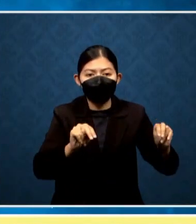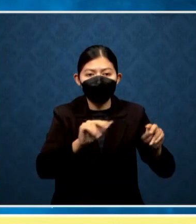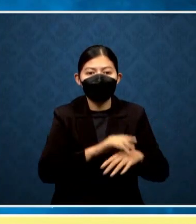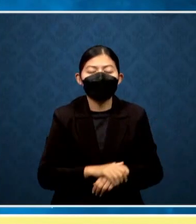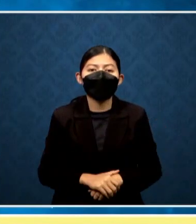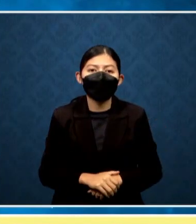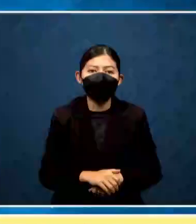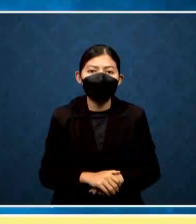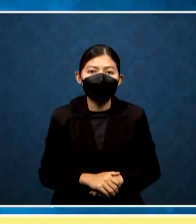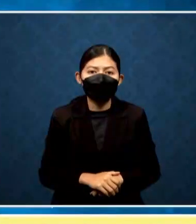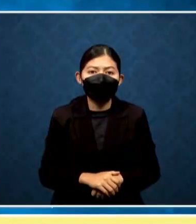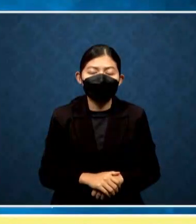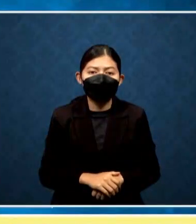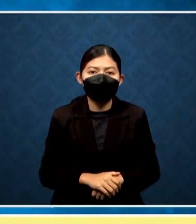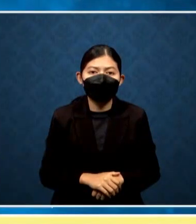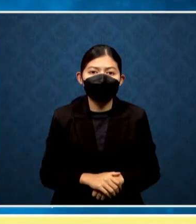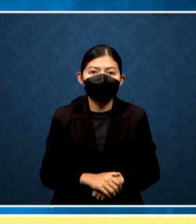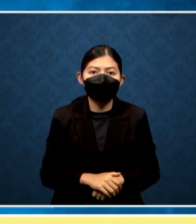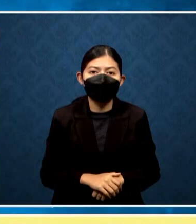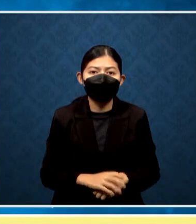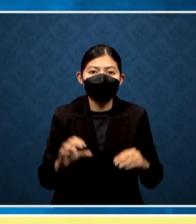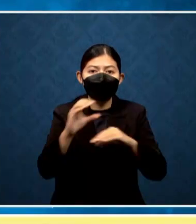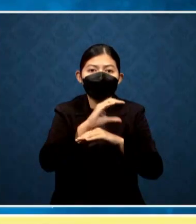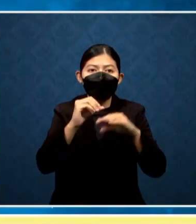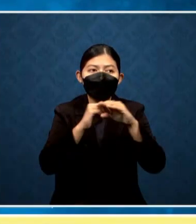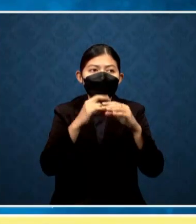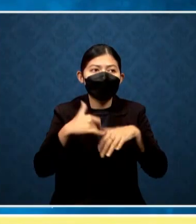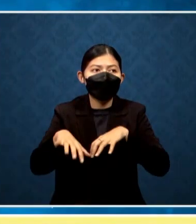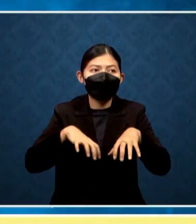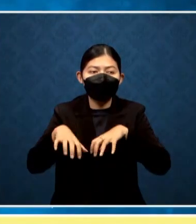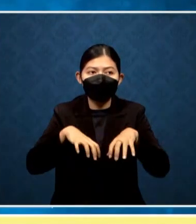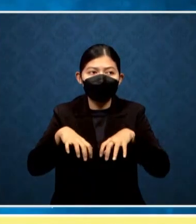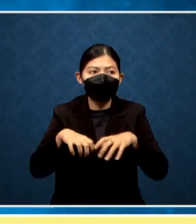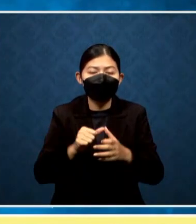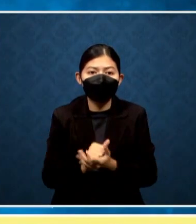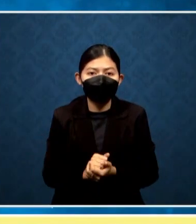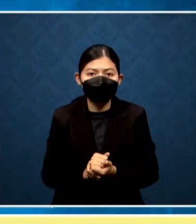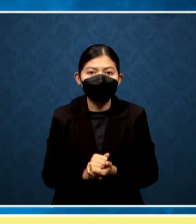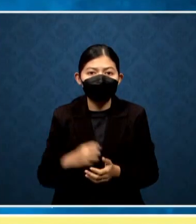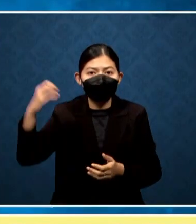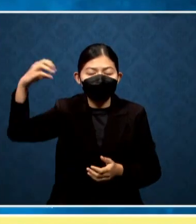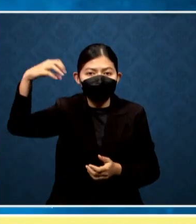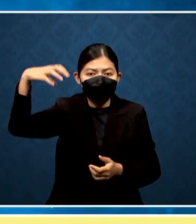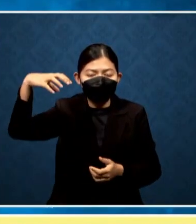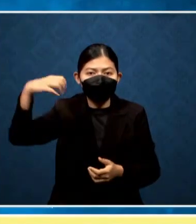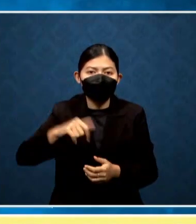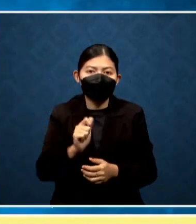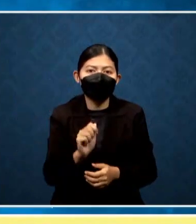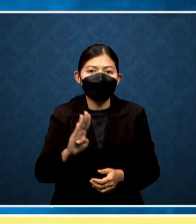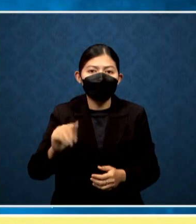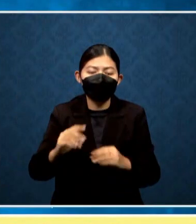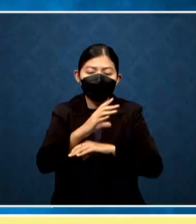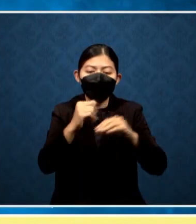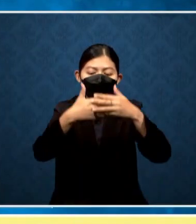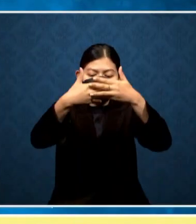ท่านประธานว่าโรงการกำจัดขยะเพื่อผลิตไฟ้าขององคกรประของถูนถินทง 11